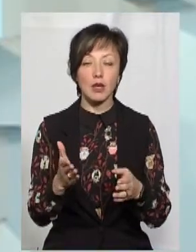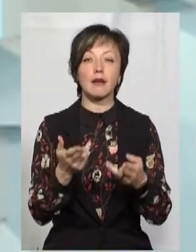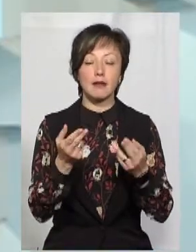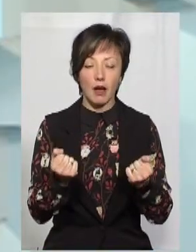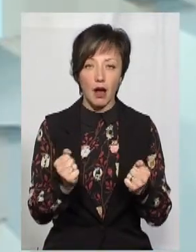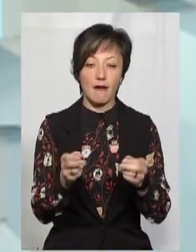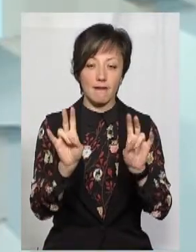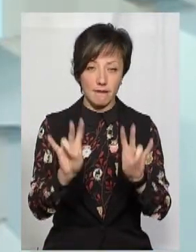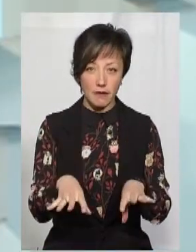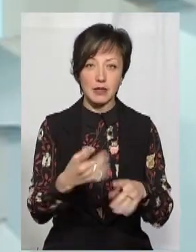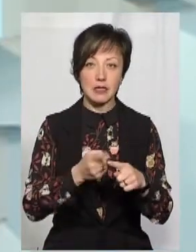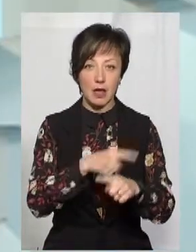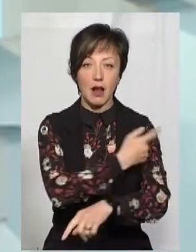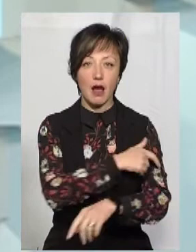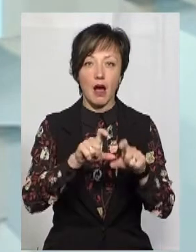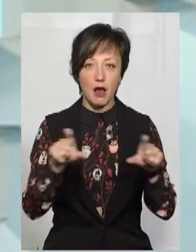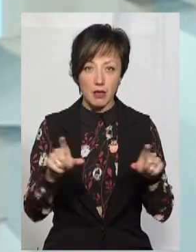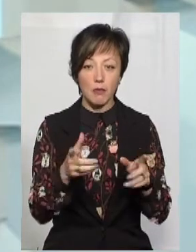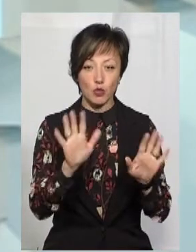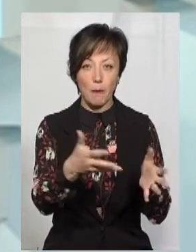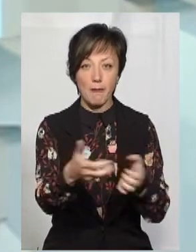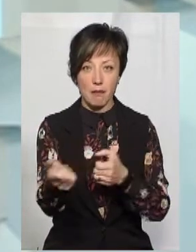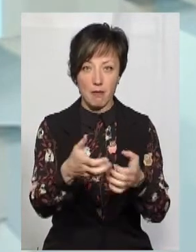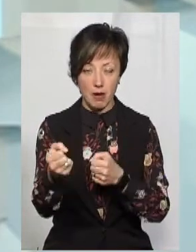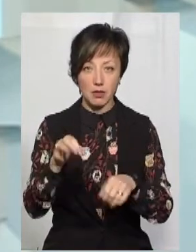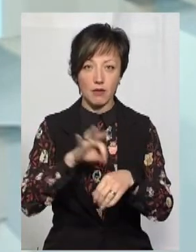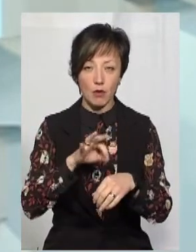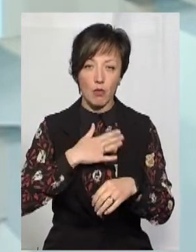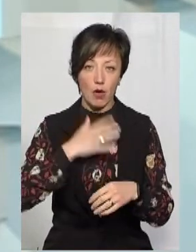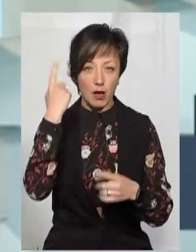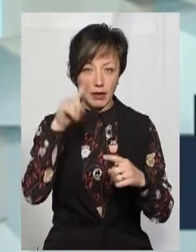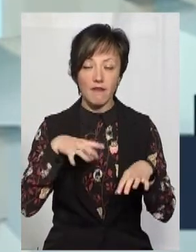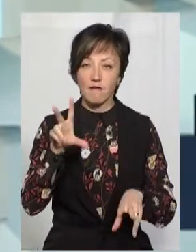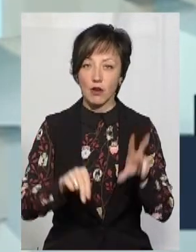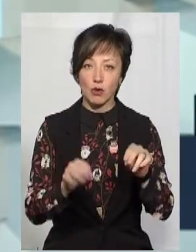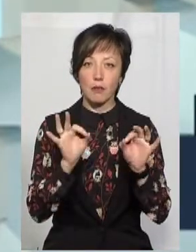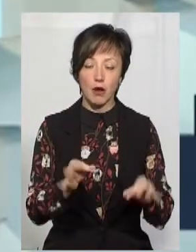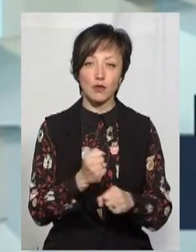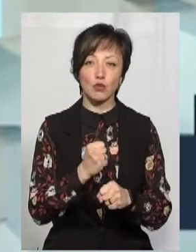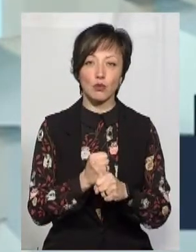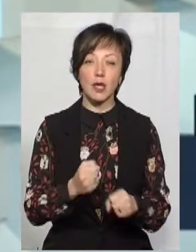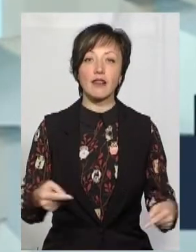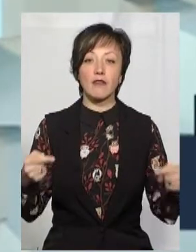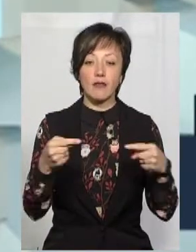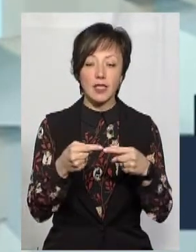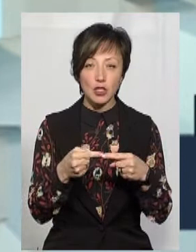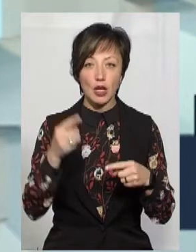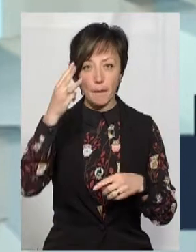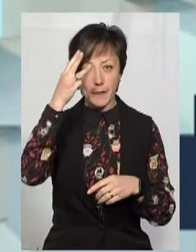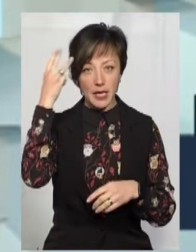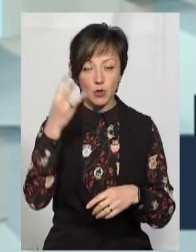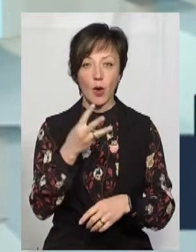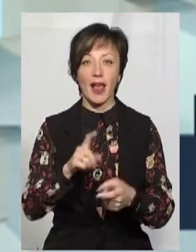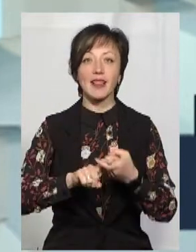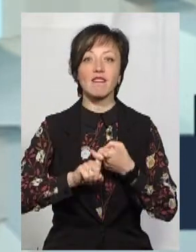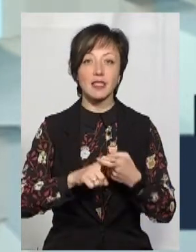рішення вже прийняли, але це була безпосередньо моя ідея, і я вважаю, що ми правильно зробили, що визначили передусім Хмельницьку